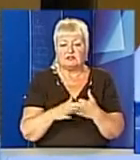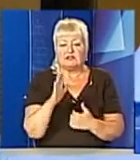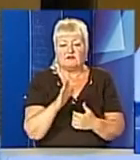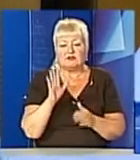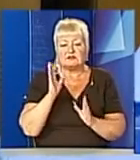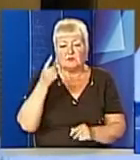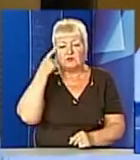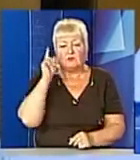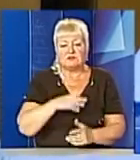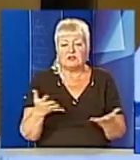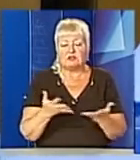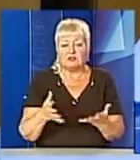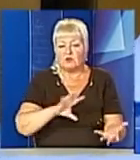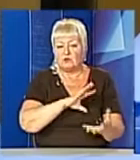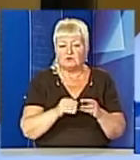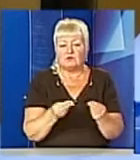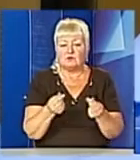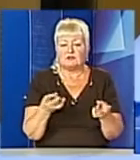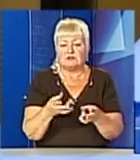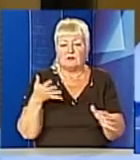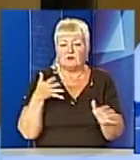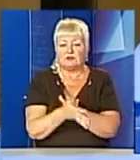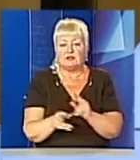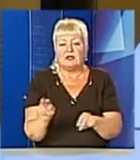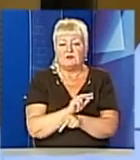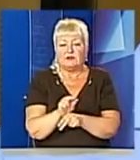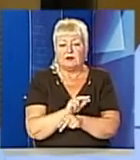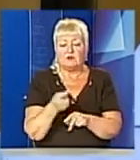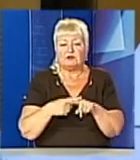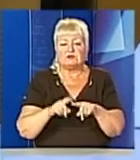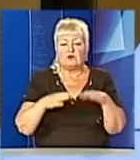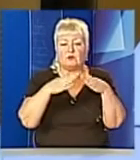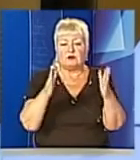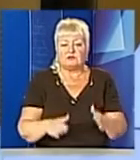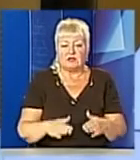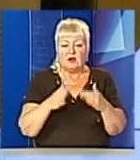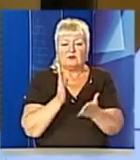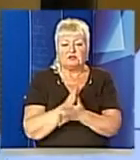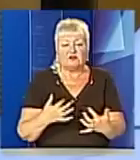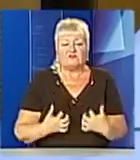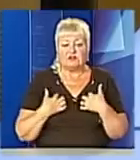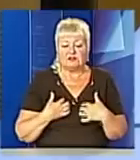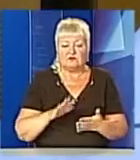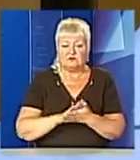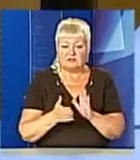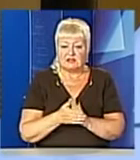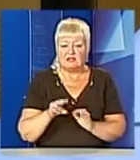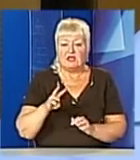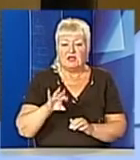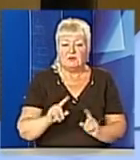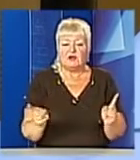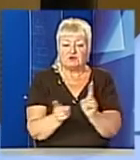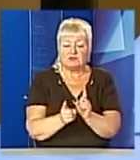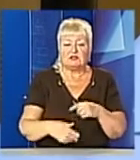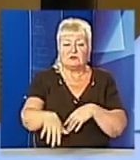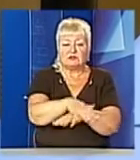знати, яку суму коштів треба потратити на ремонт цих приміщень. Приміщення перебувають в жахливому стані. І ми зустрінемось з